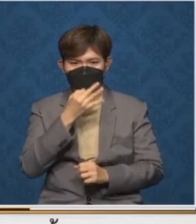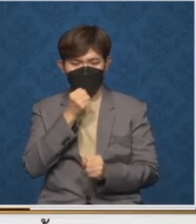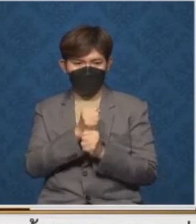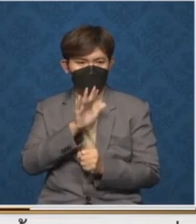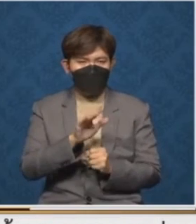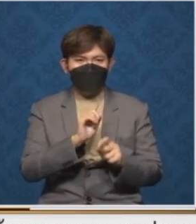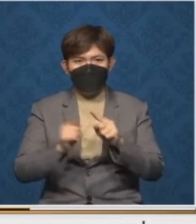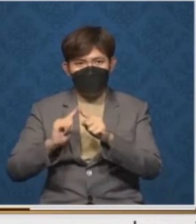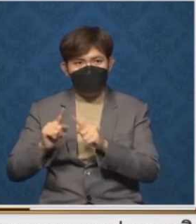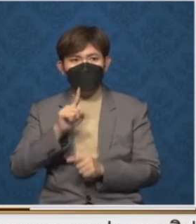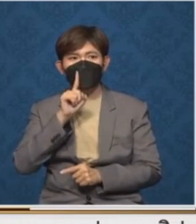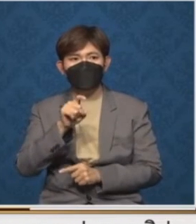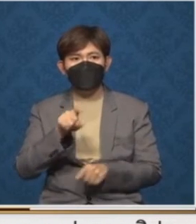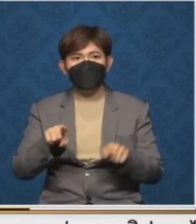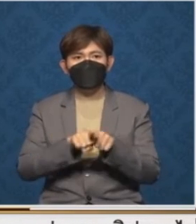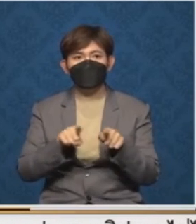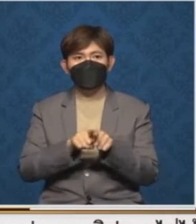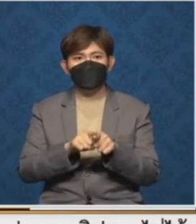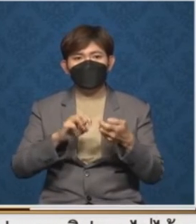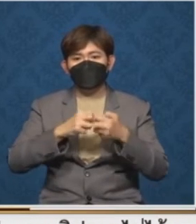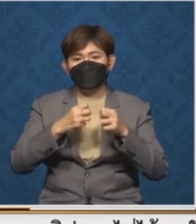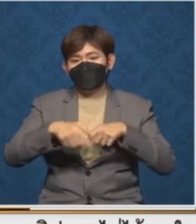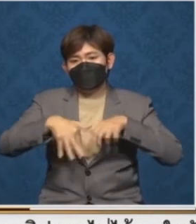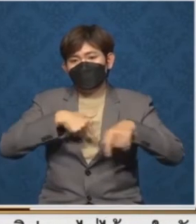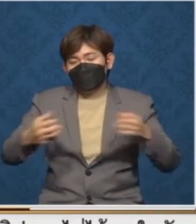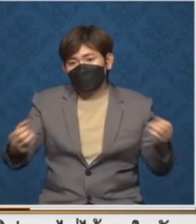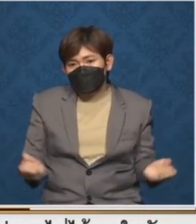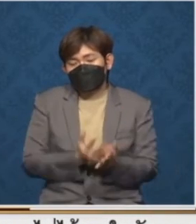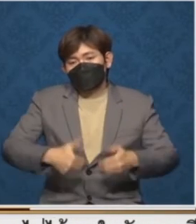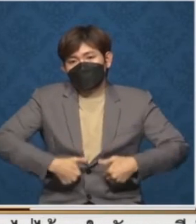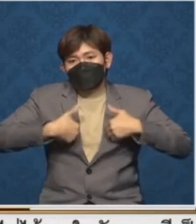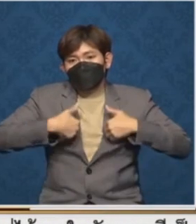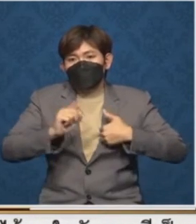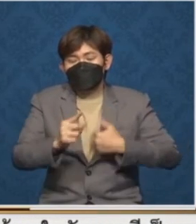คนไทยตรงนี้ผมอาจจะใช้ให้เร็วขึ้นอนะครัไปดแำนต่ไปครับ